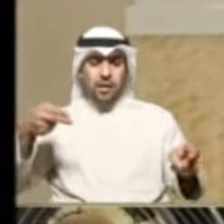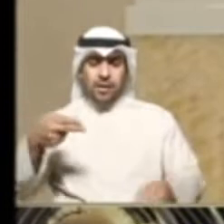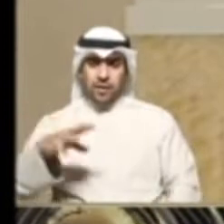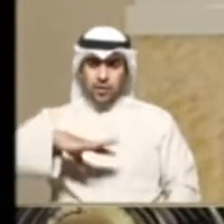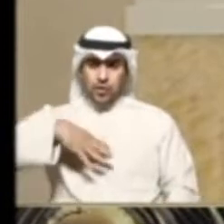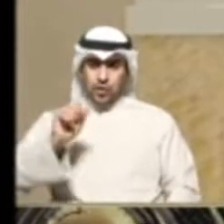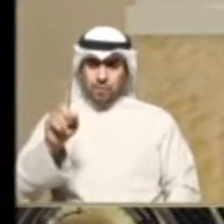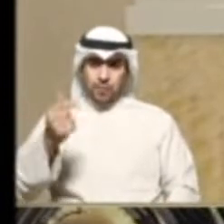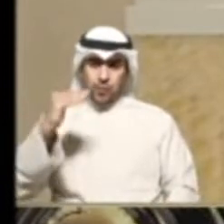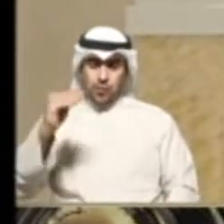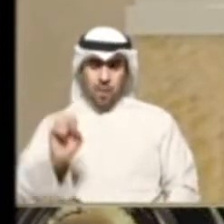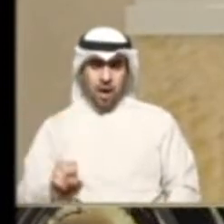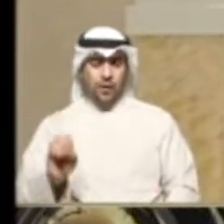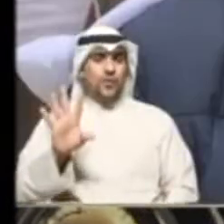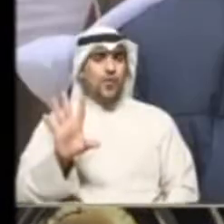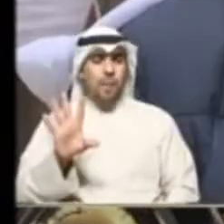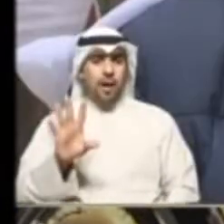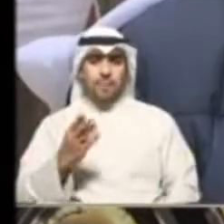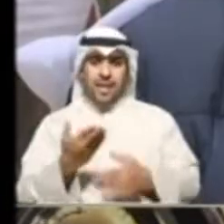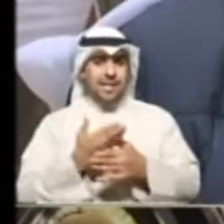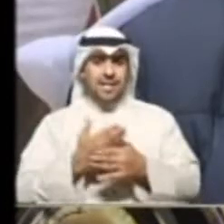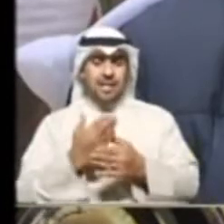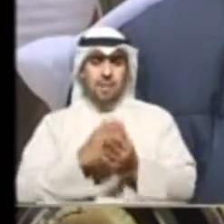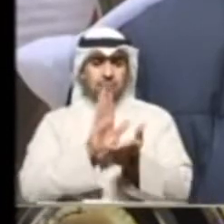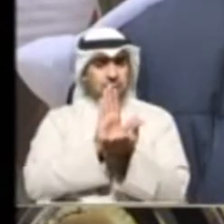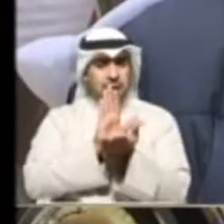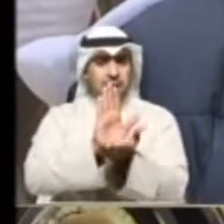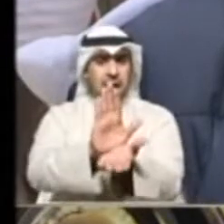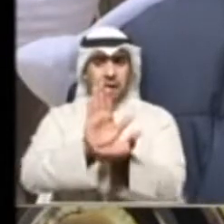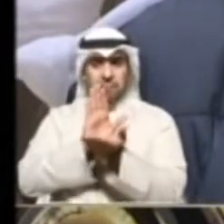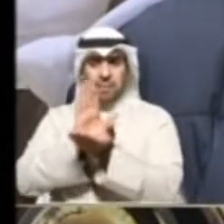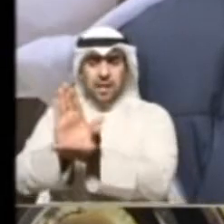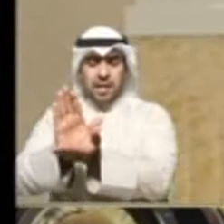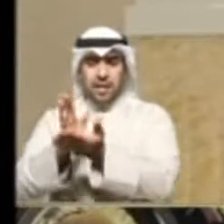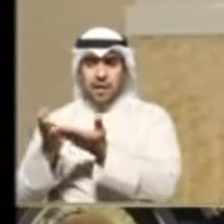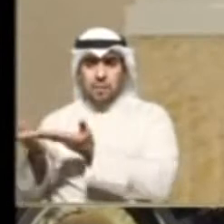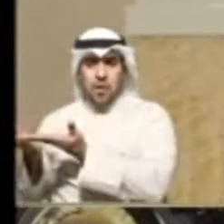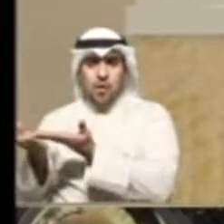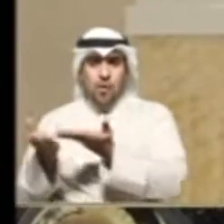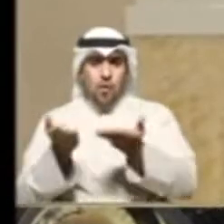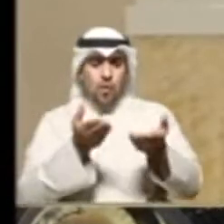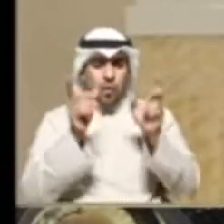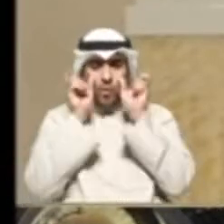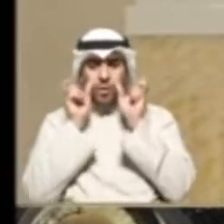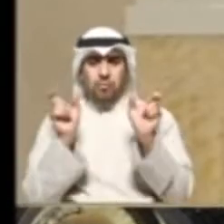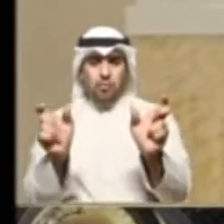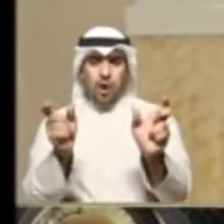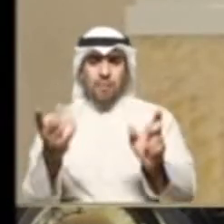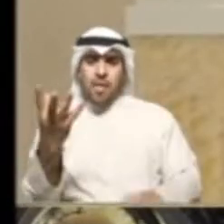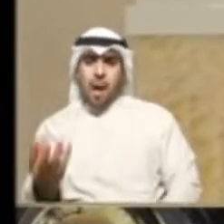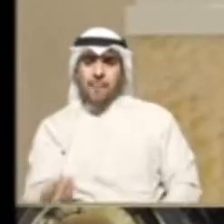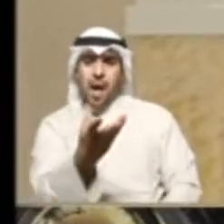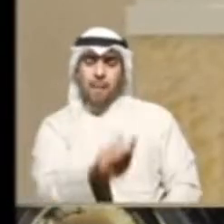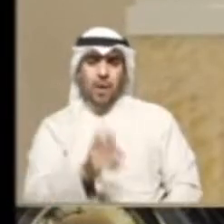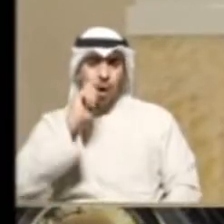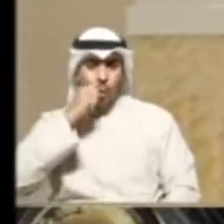البلاد حفظه الله ورعاه على هذا التكريم السامي والرعاية الأبوية لأبنائه وبناته